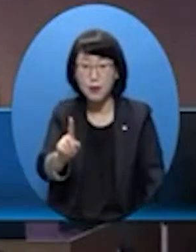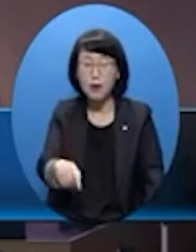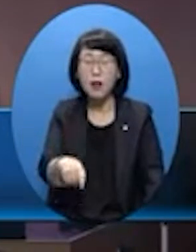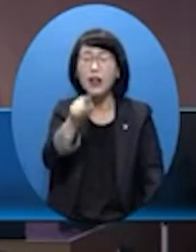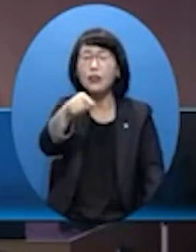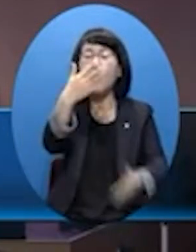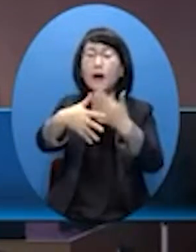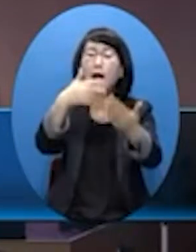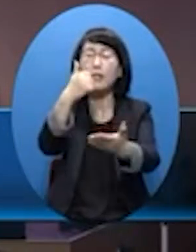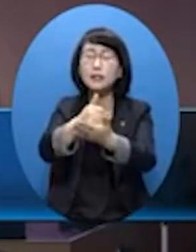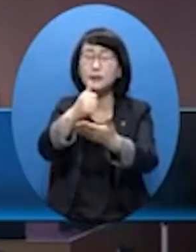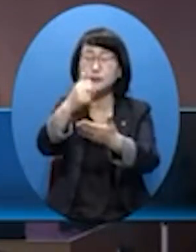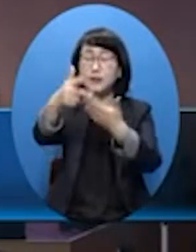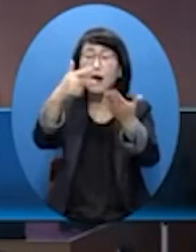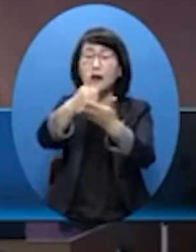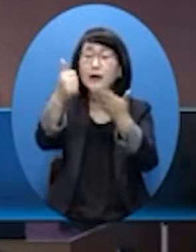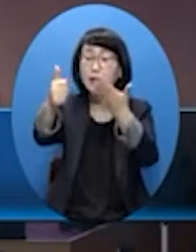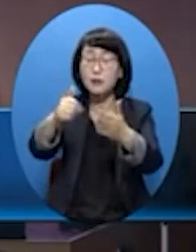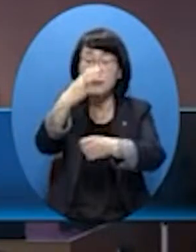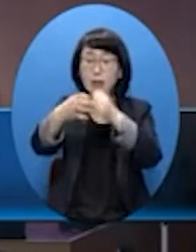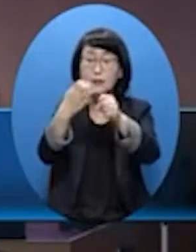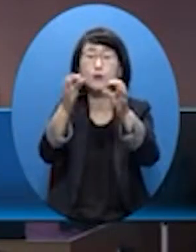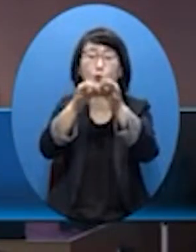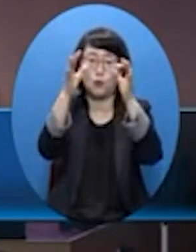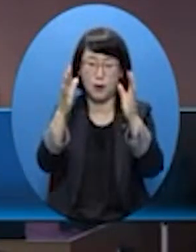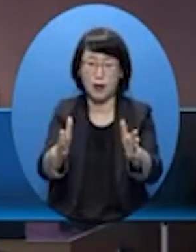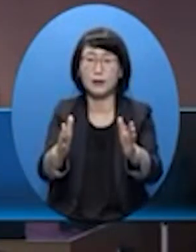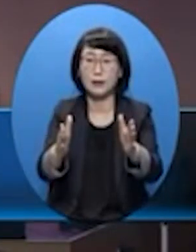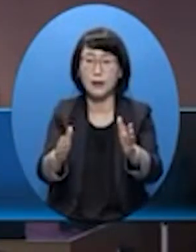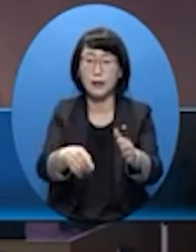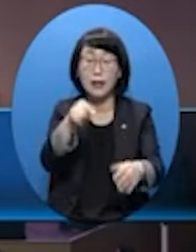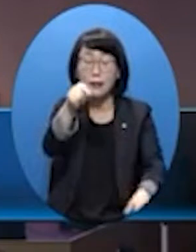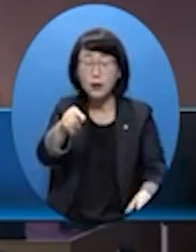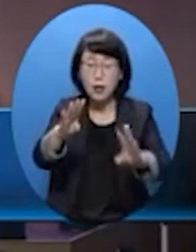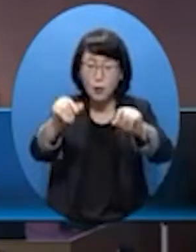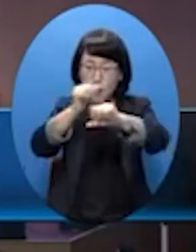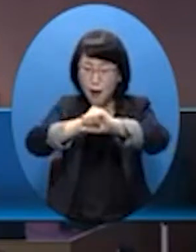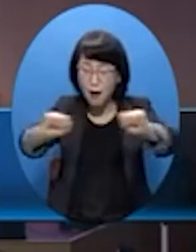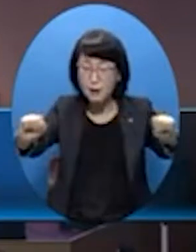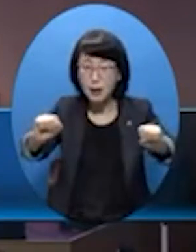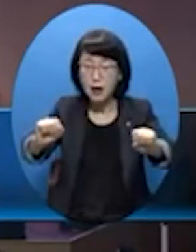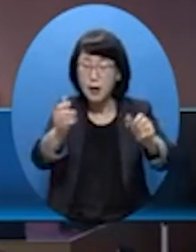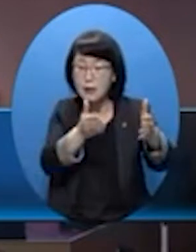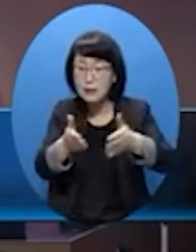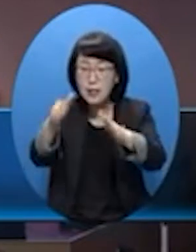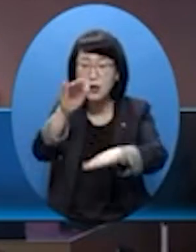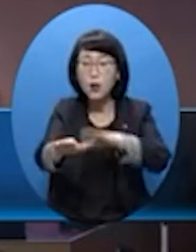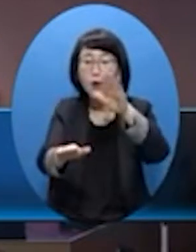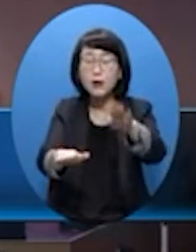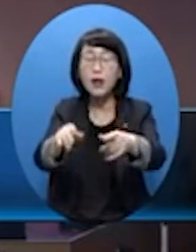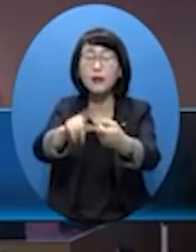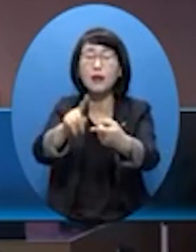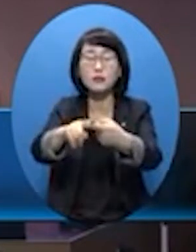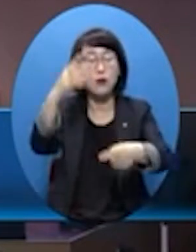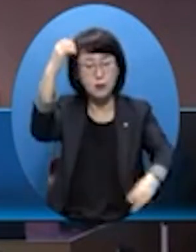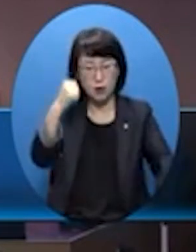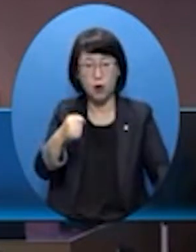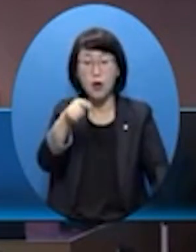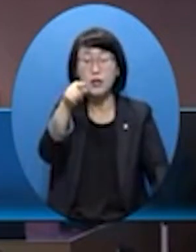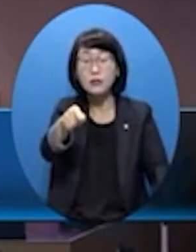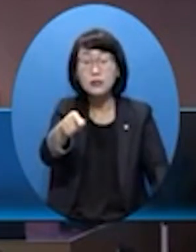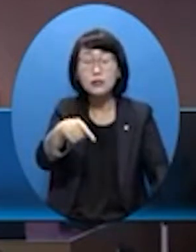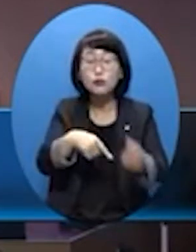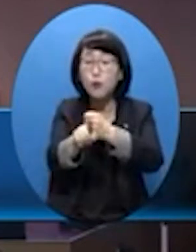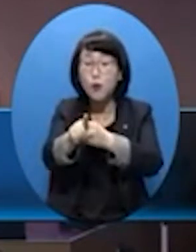하나님 야외 께서 이 사십 년 동안에 네게 광야 길을 걷게 하신 것을 기억하라 이런 나를